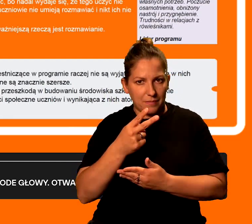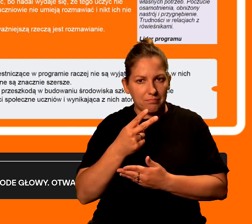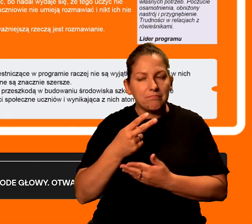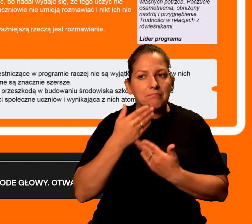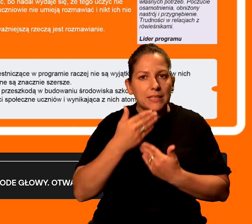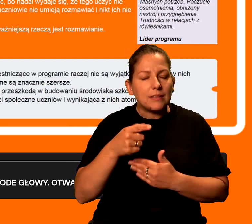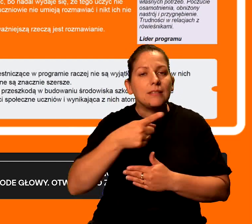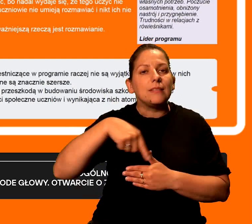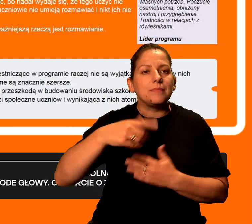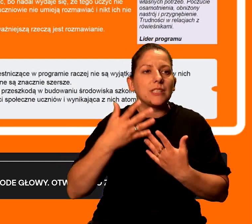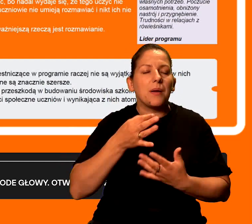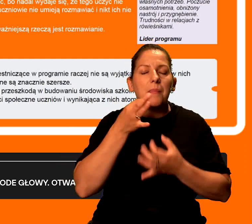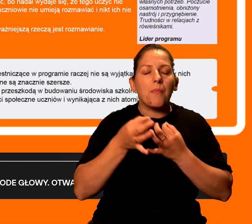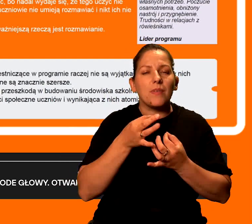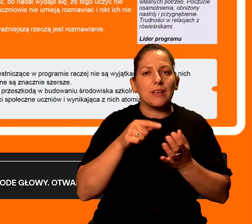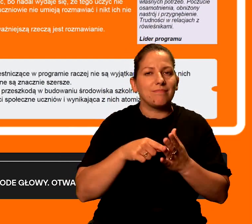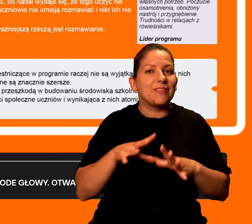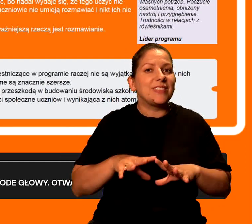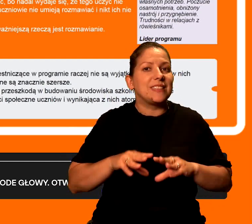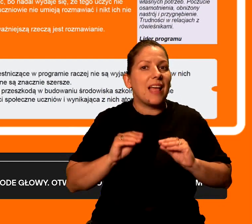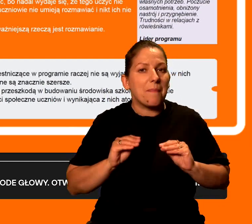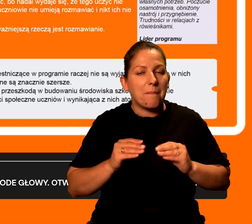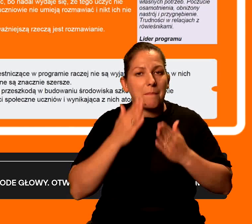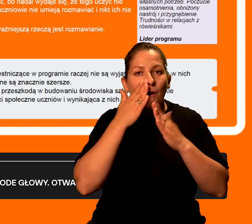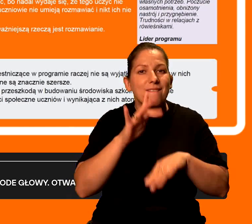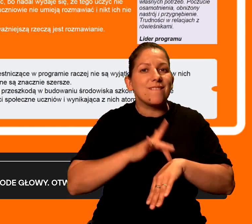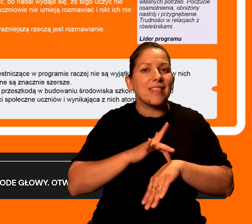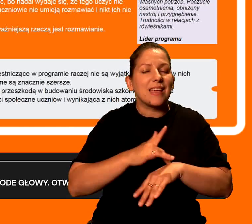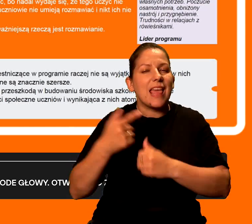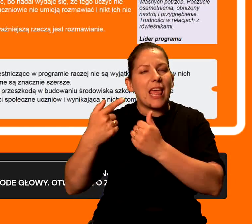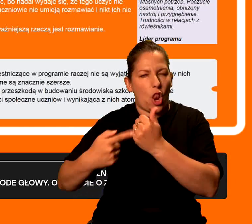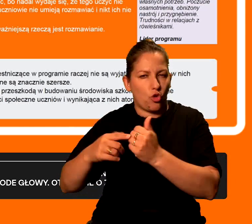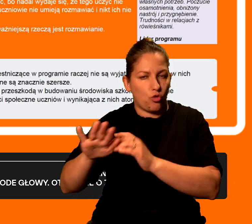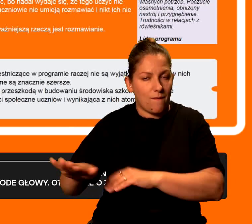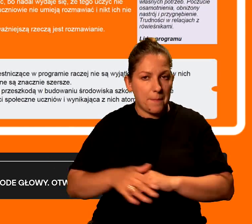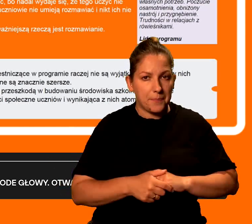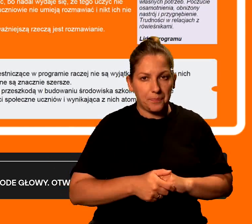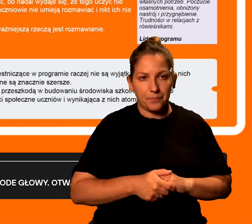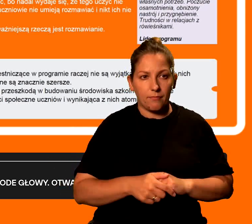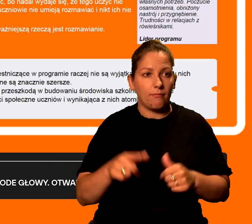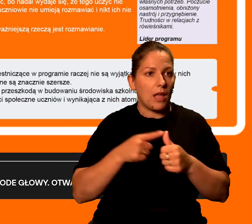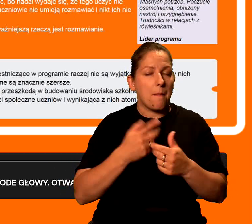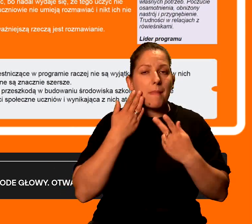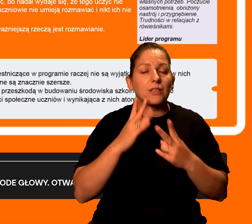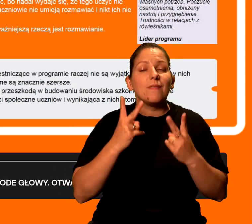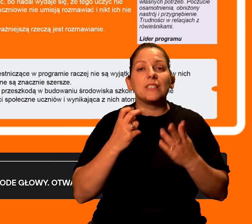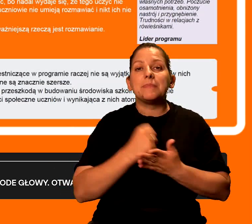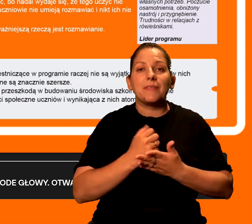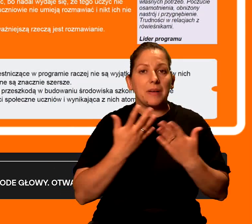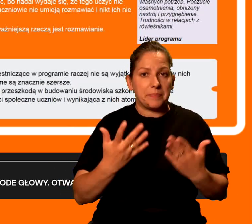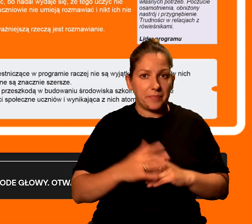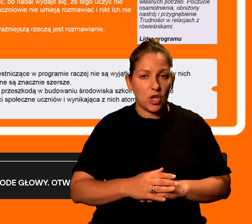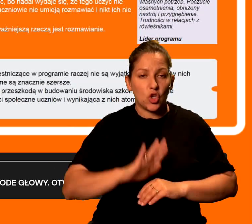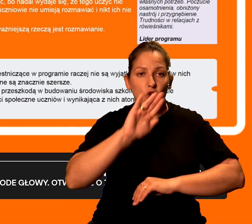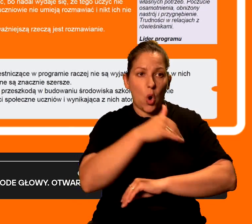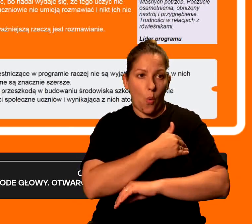zdobyliśmy i chcę o tym powiedzieć jako takim wstępie do pokazania wyników ilościowych. Po pierwsze, bardzo ważna rzecz jest taka, w